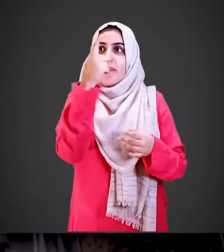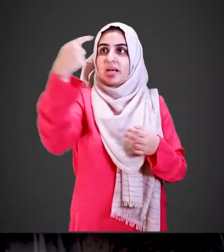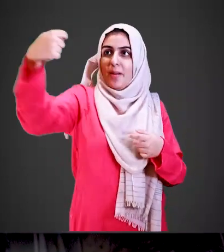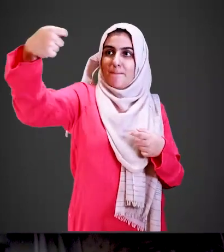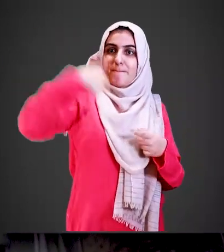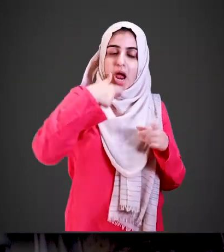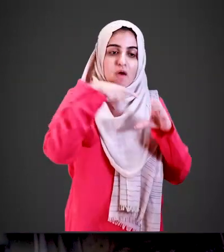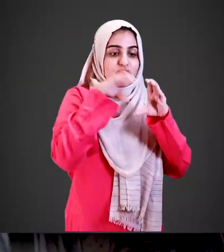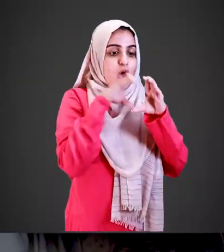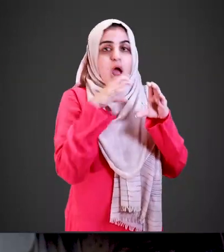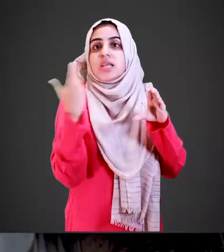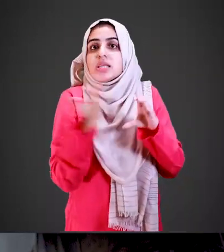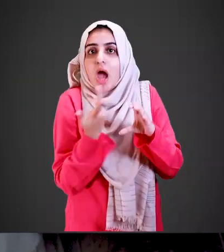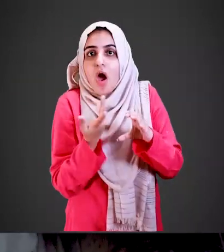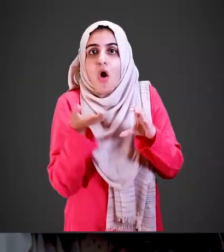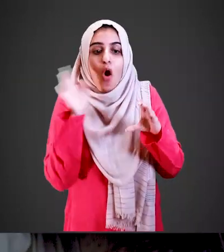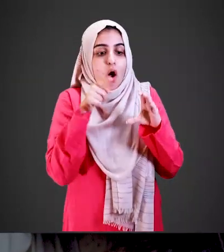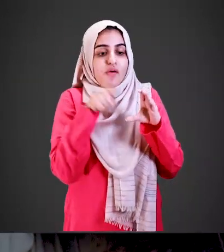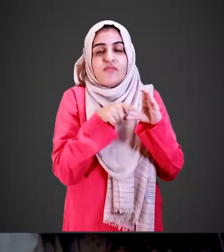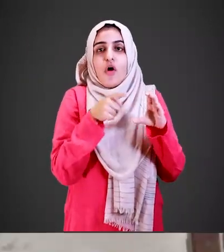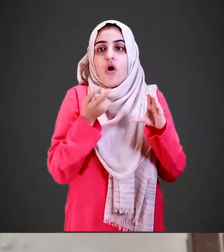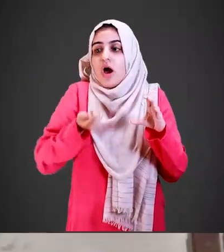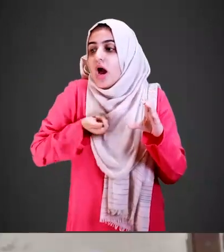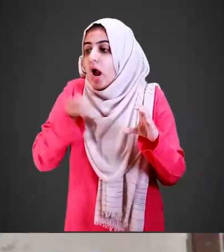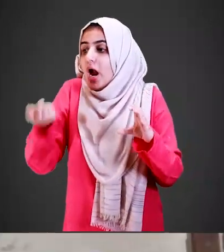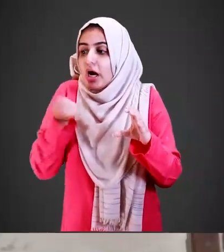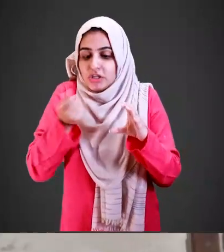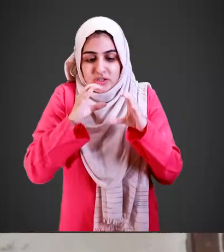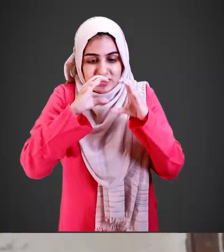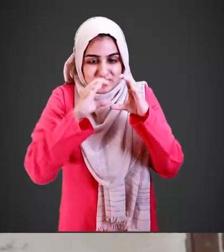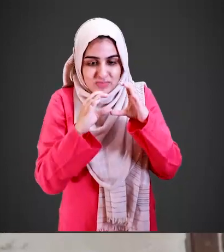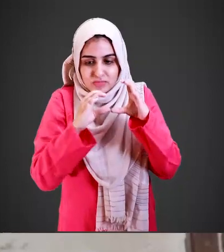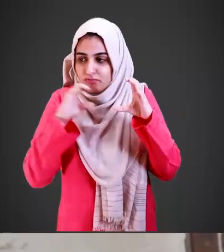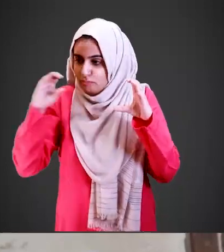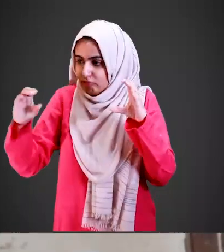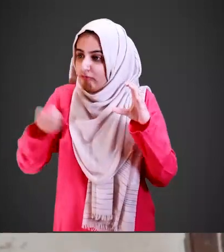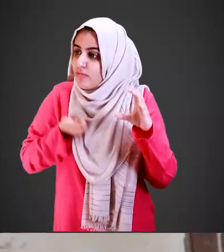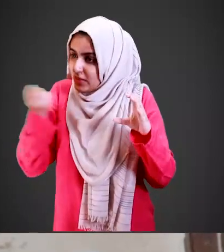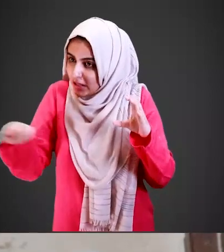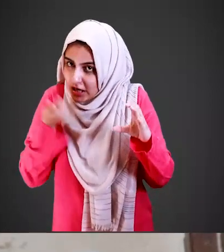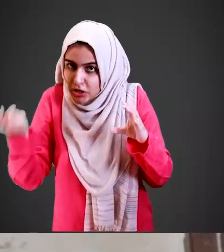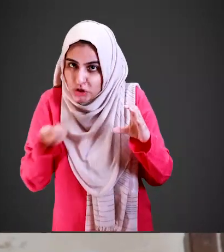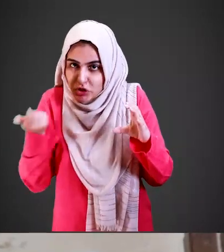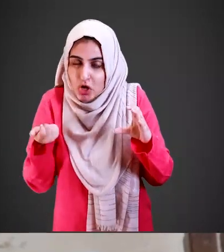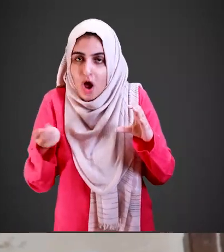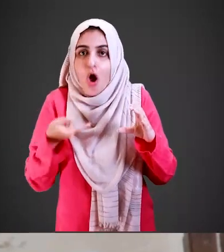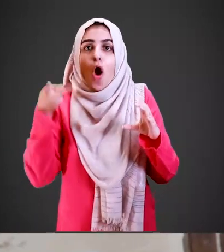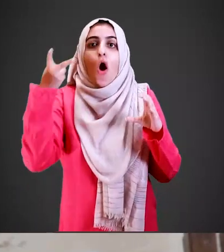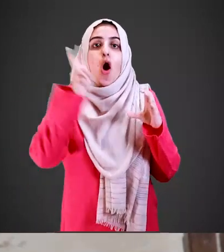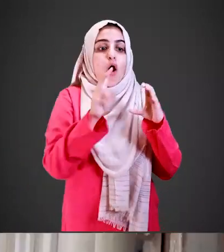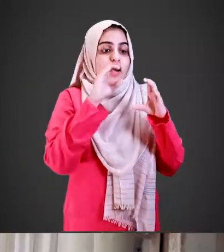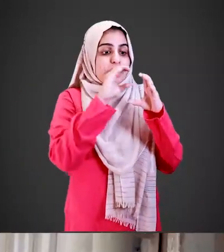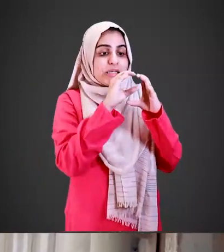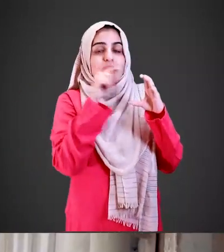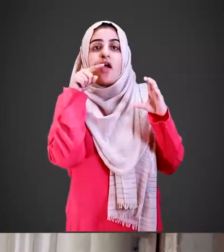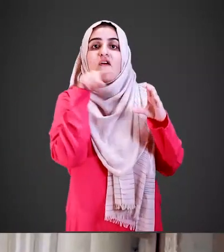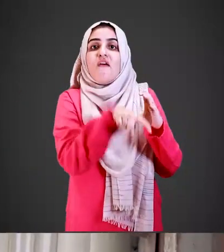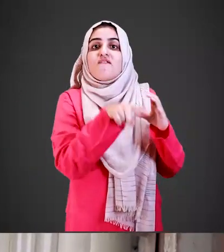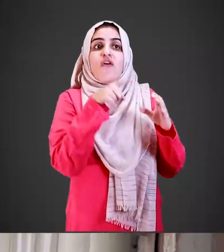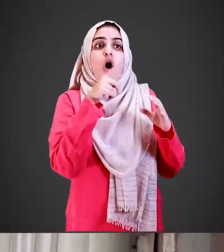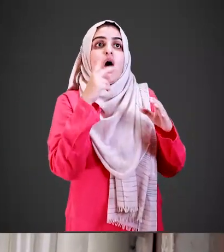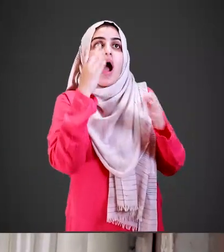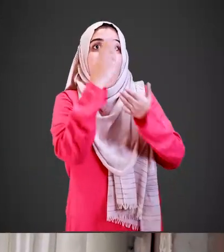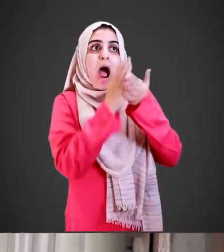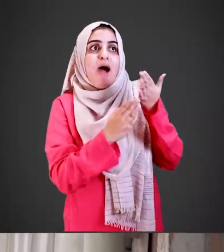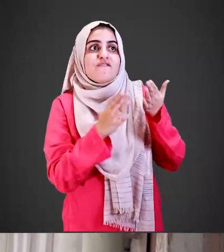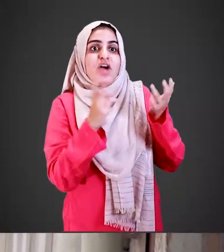کتنی ہے، اس آمدنی میں سے اس نے کتنا حصہ خرچ کرنا ہے، کنزیوم یا اس کی کھپت کرنی ہے، کتنا حصہ اس نے